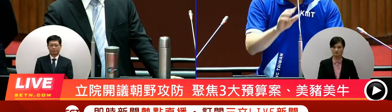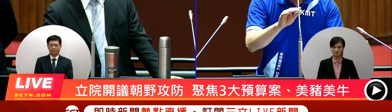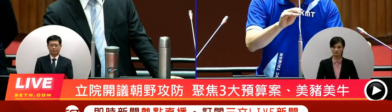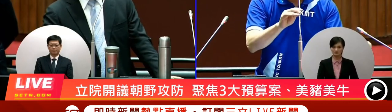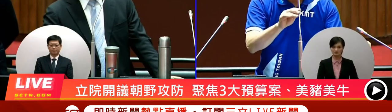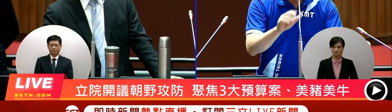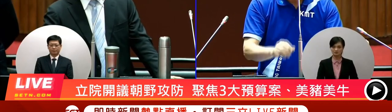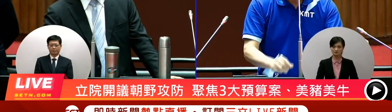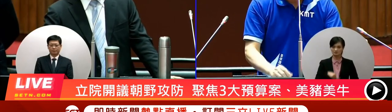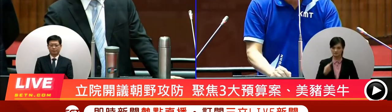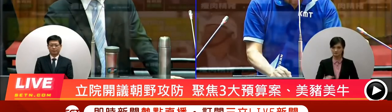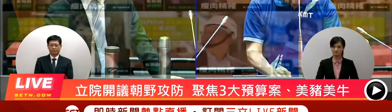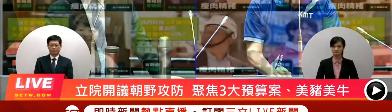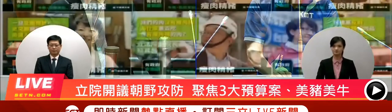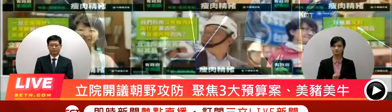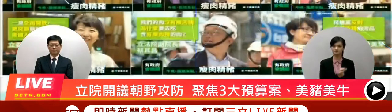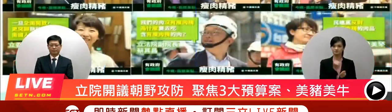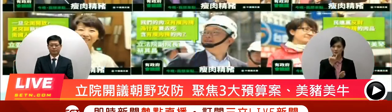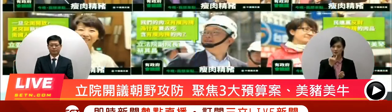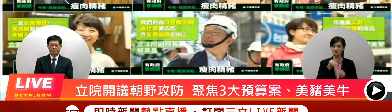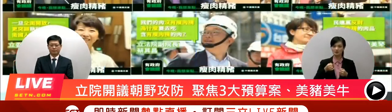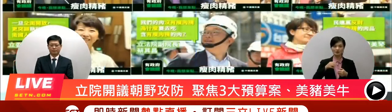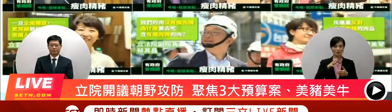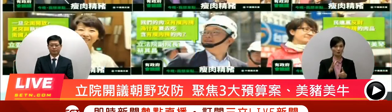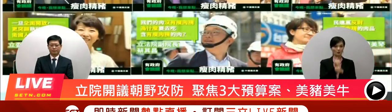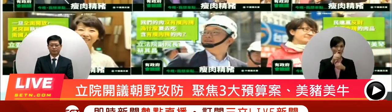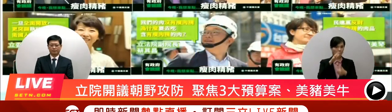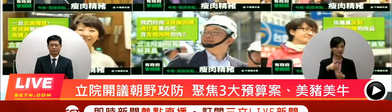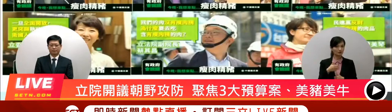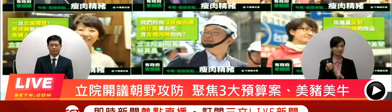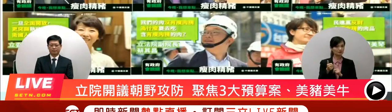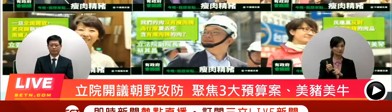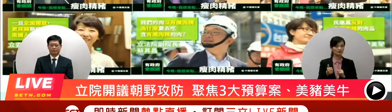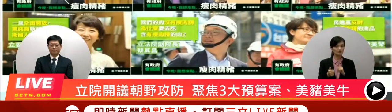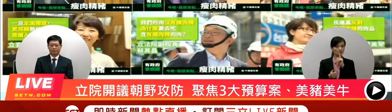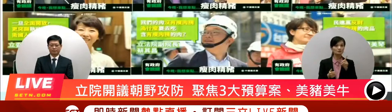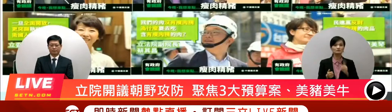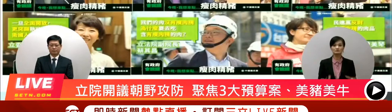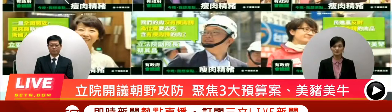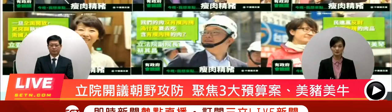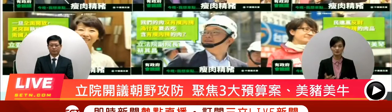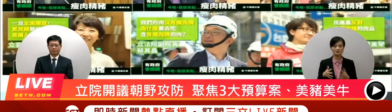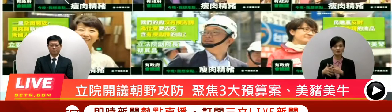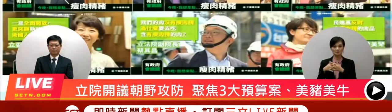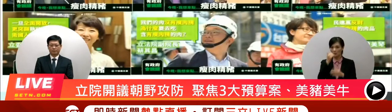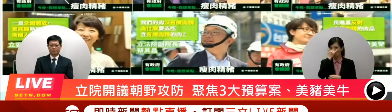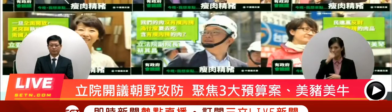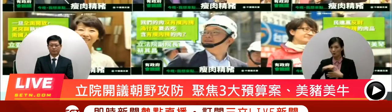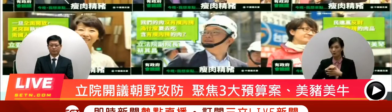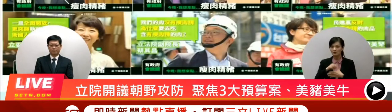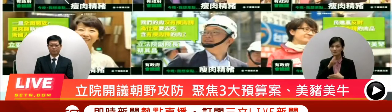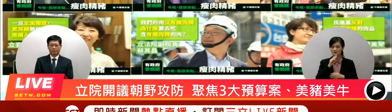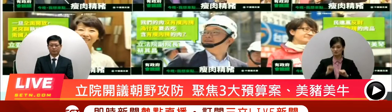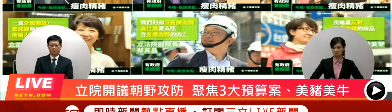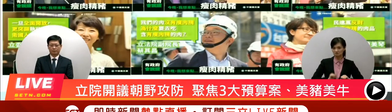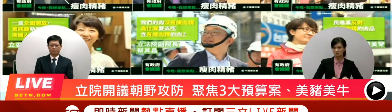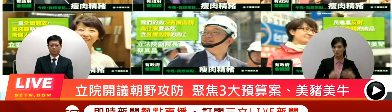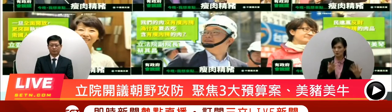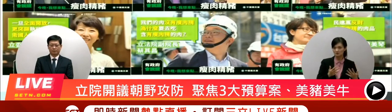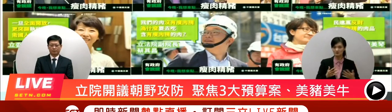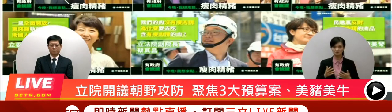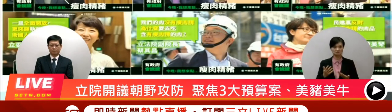柯总召他怎么讲？美猪不只是健康问题，更是产业问题，反